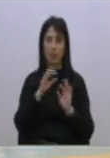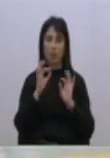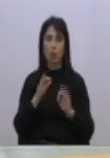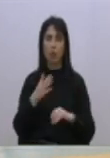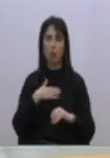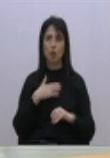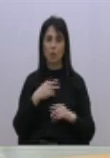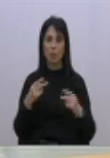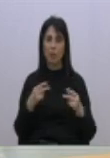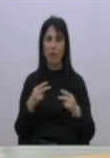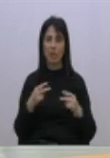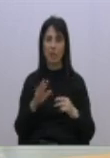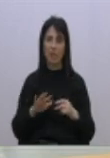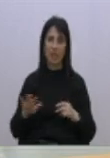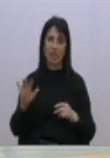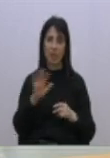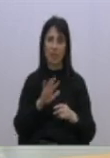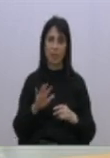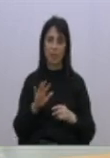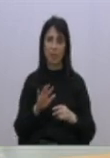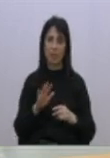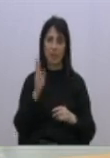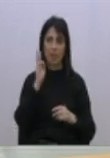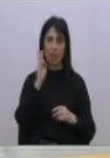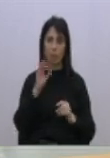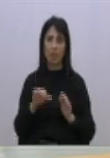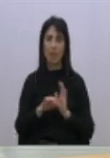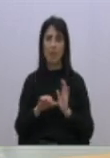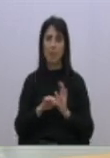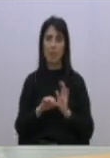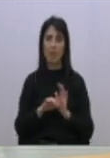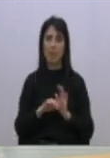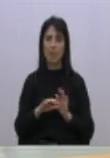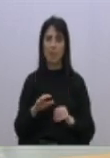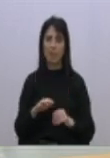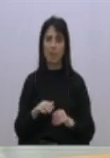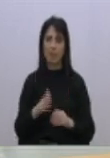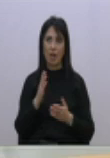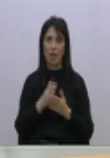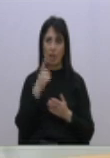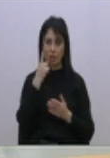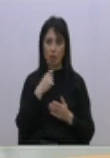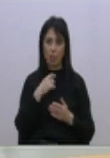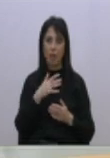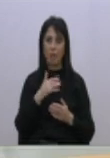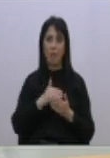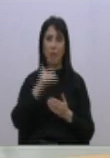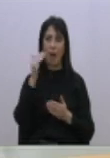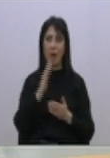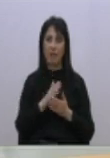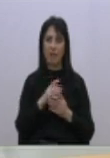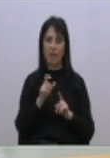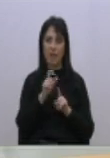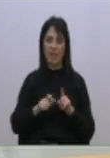ჩვენი პარტნიორი ქვეყნების და საელჩოების დახმარებით გახდა ცნობილი, რომ საკმაოდ მაღალი არის, და